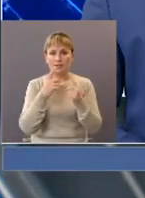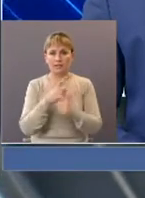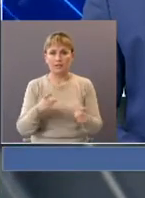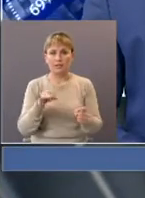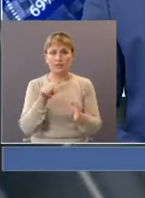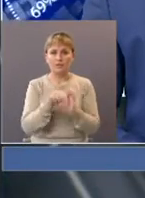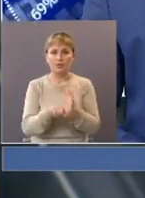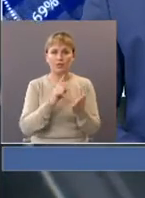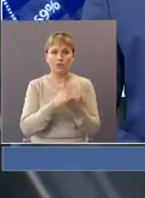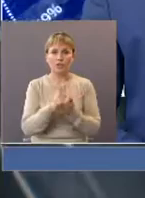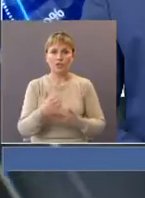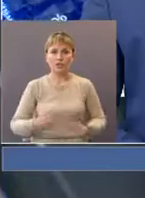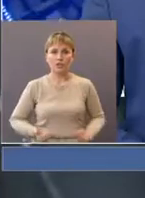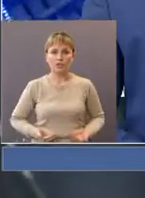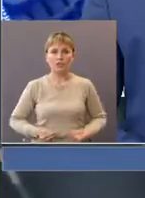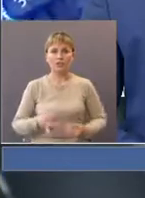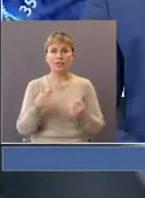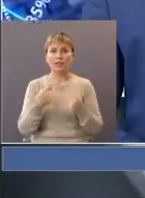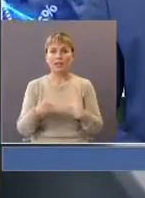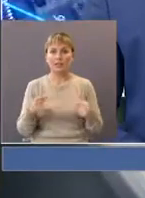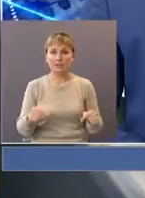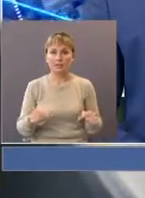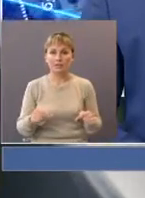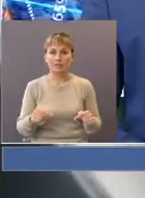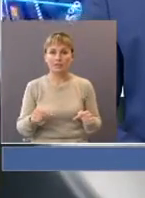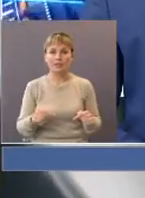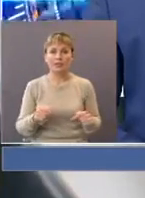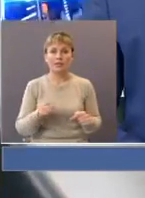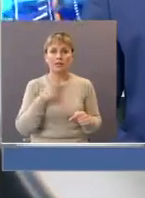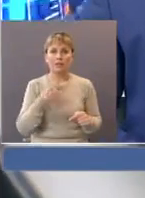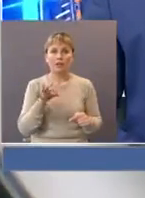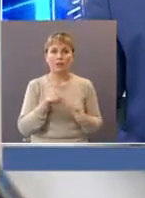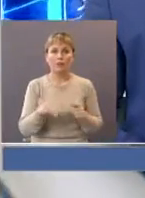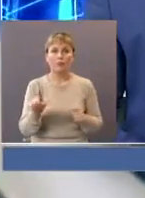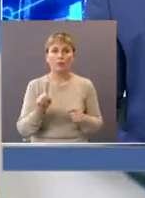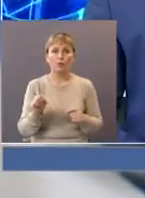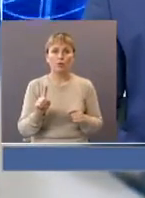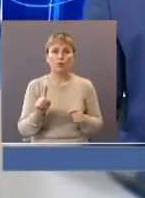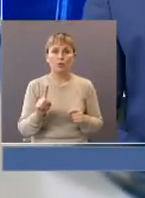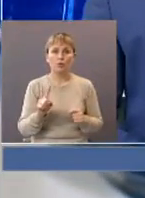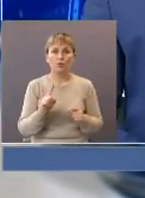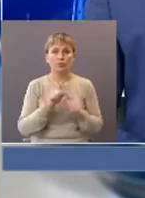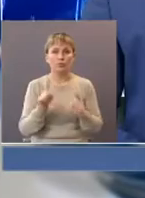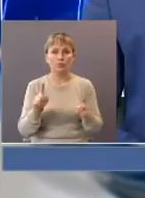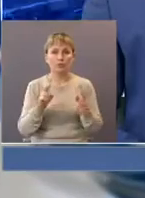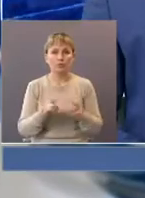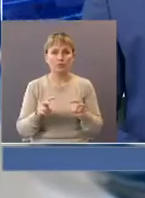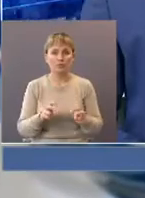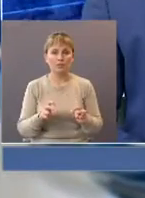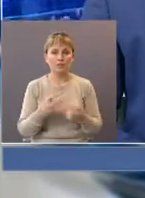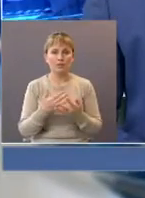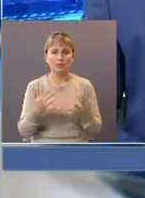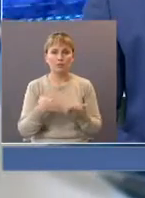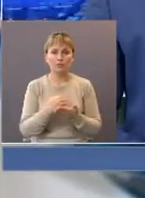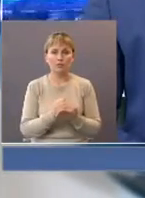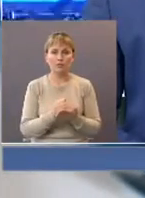и внутриполитической жизни, и внешнеполитических предпочтений. Речь шла о том, что не будут пересматриваться, конечно, базовые